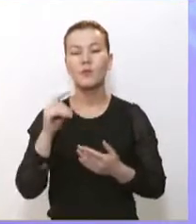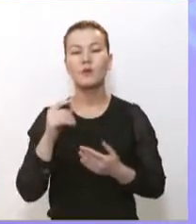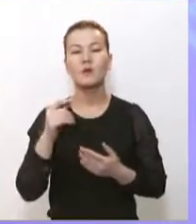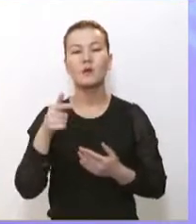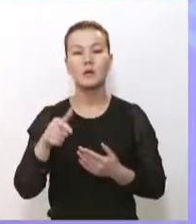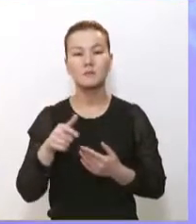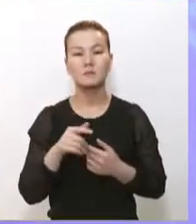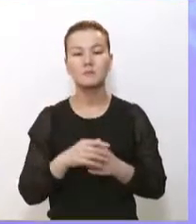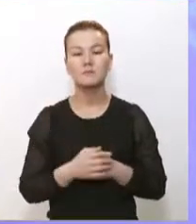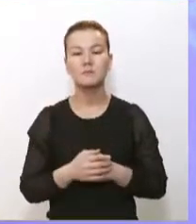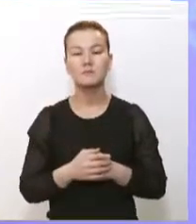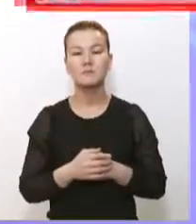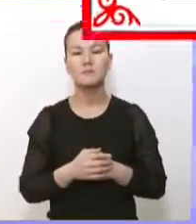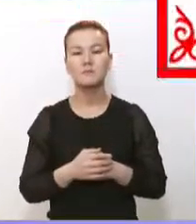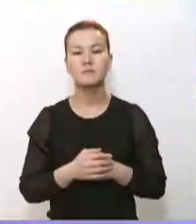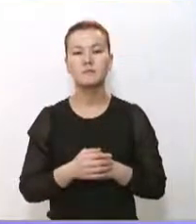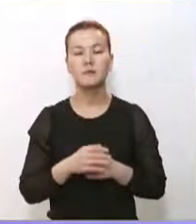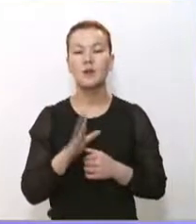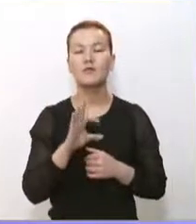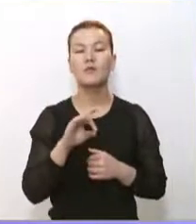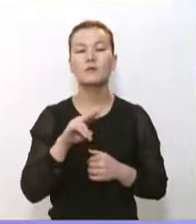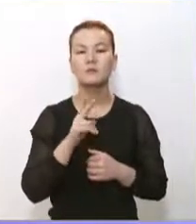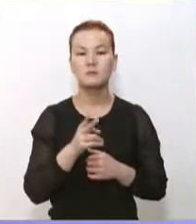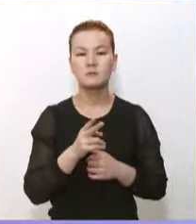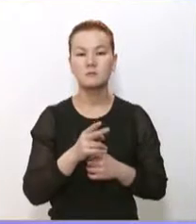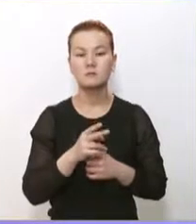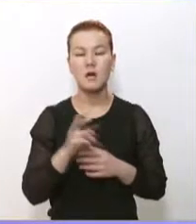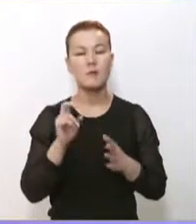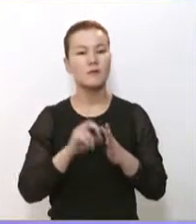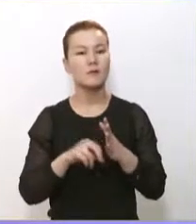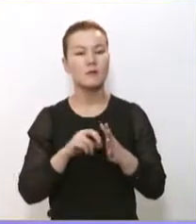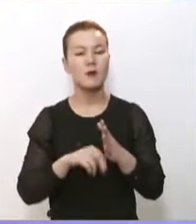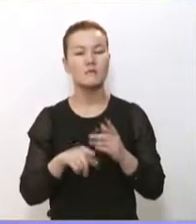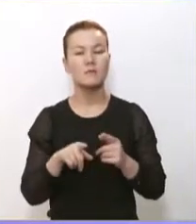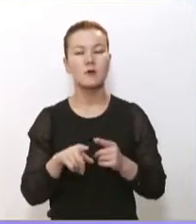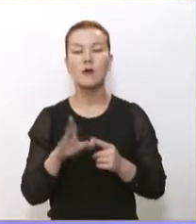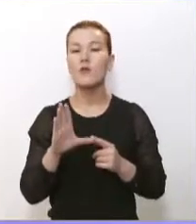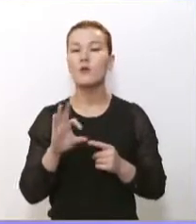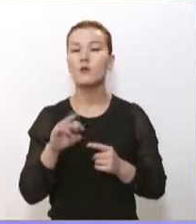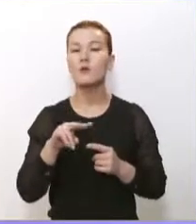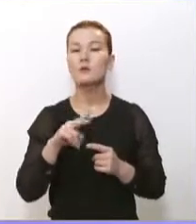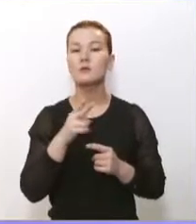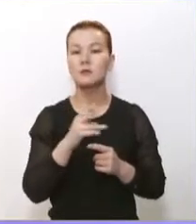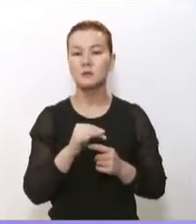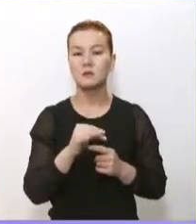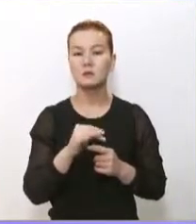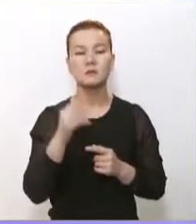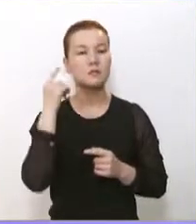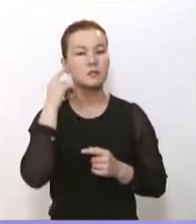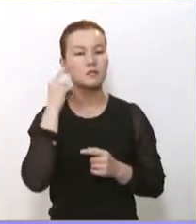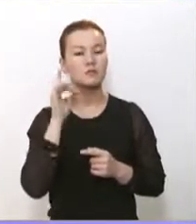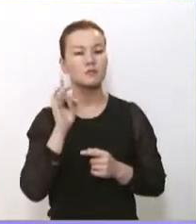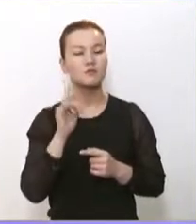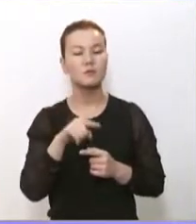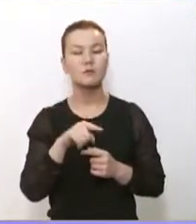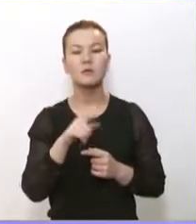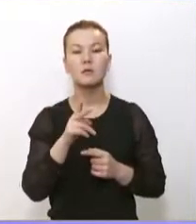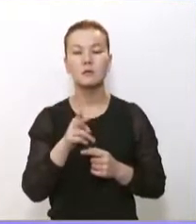Г. Волк. Проверяем. Волки. Слышим звук